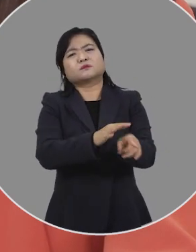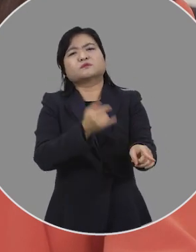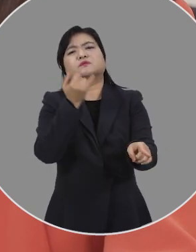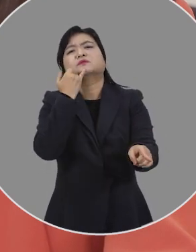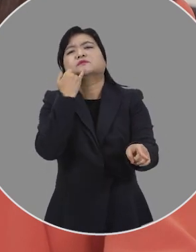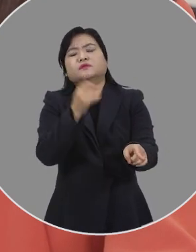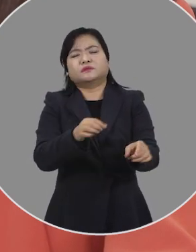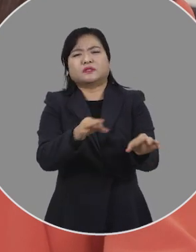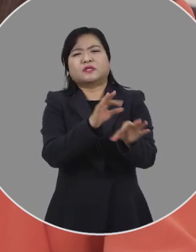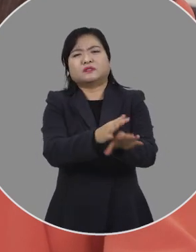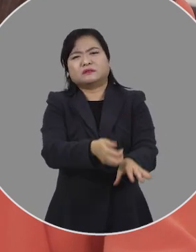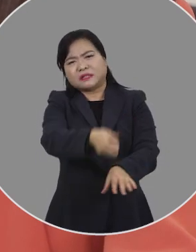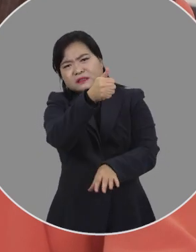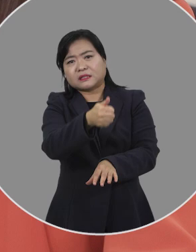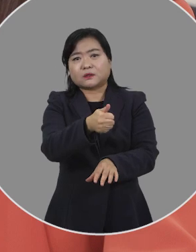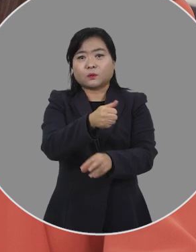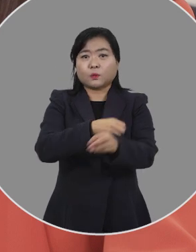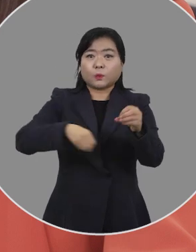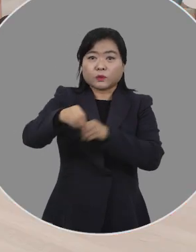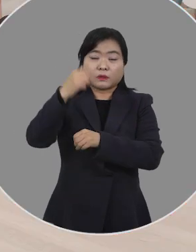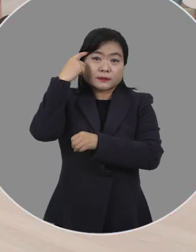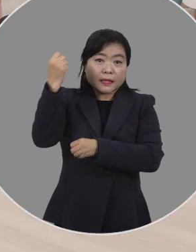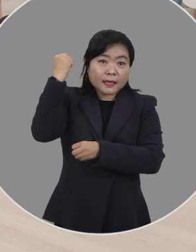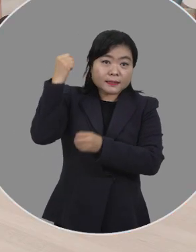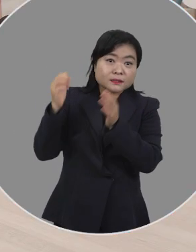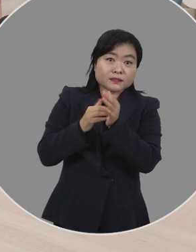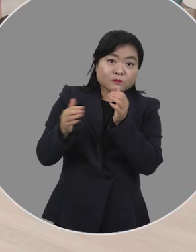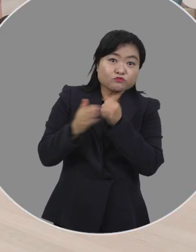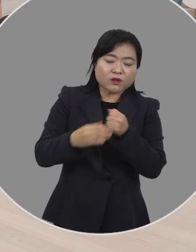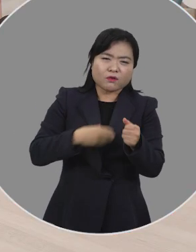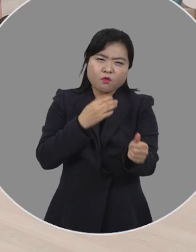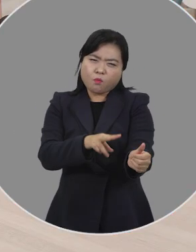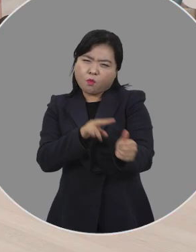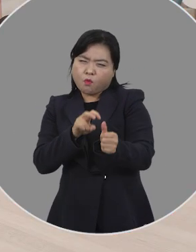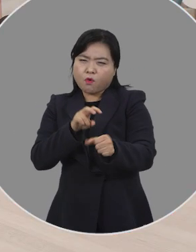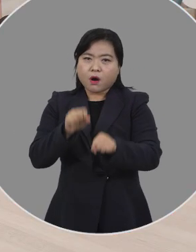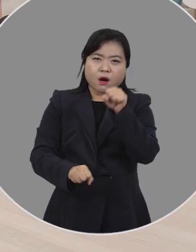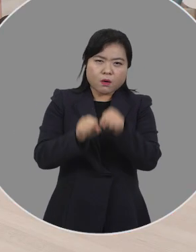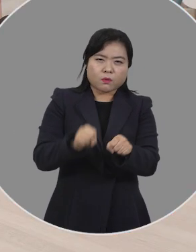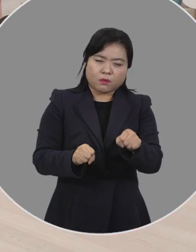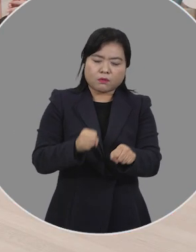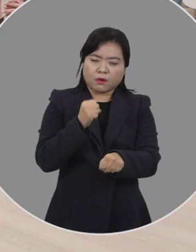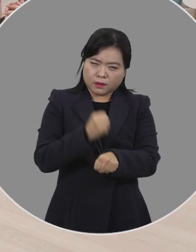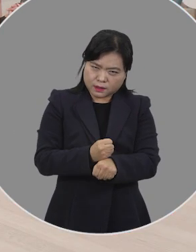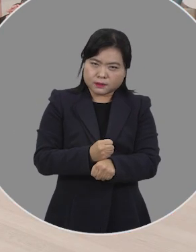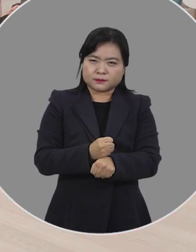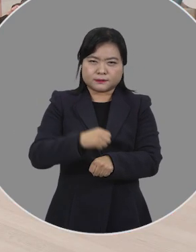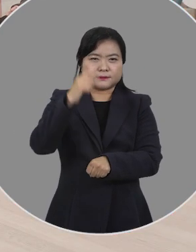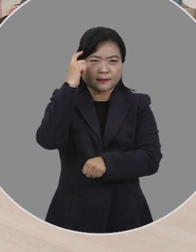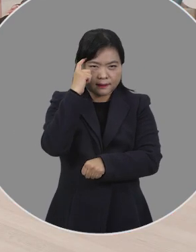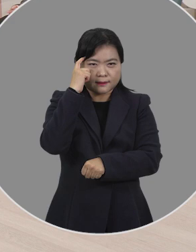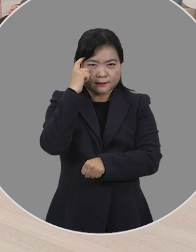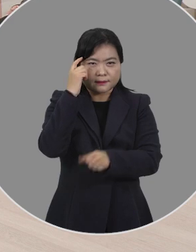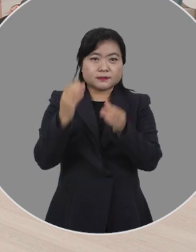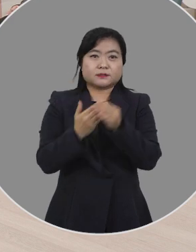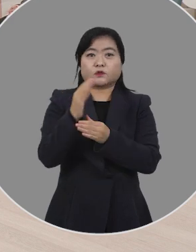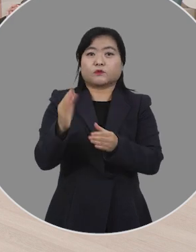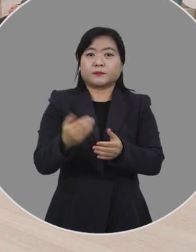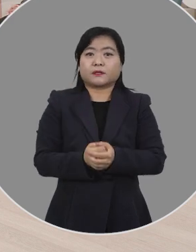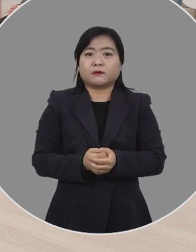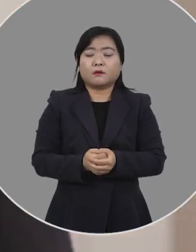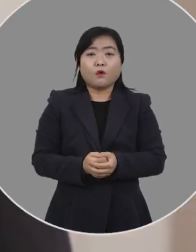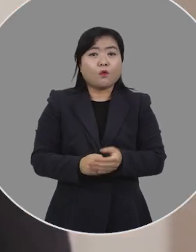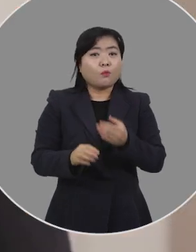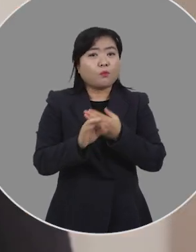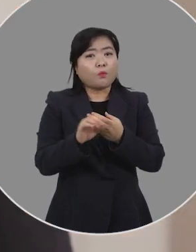그게 오히려 더 나을 수도 있다라는 생각을 하기 때문에 그런 행동을 하는 게 아닌가라는 생각까지도 하게 되는 것 같아요.